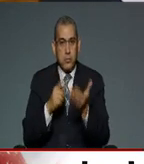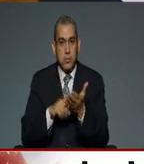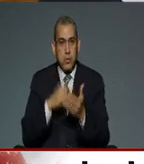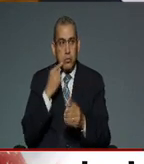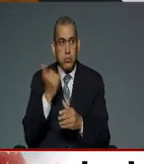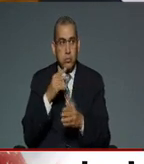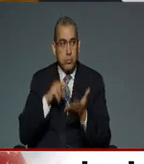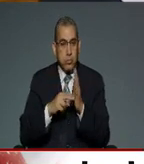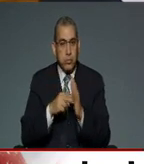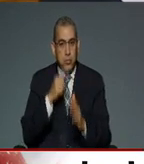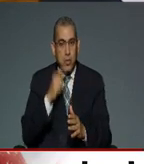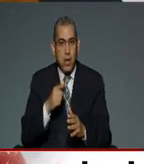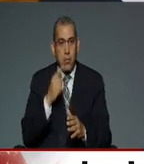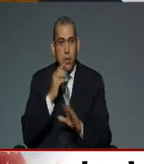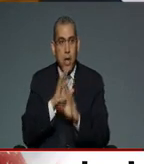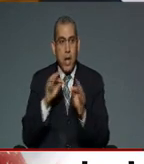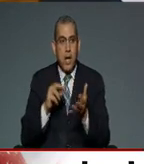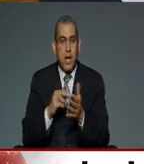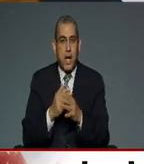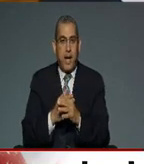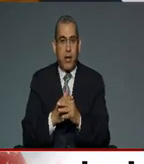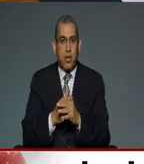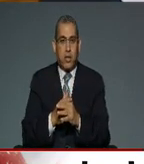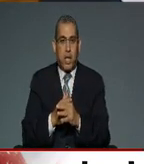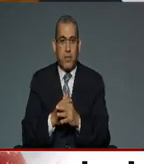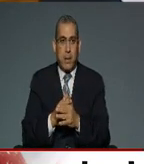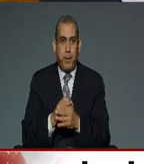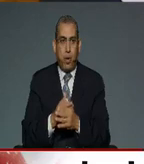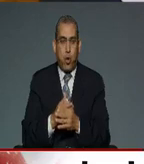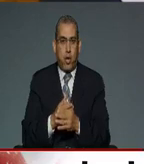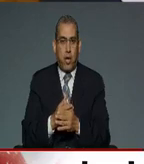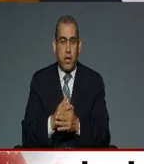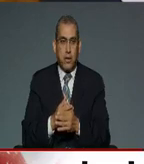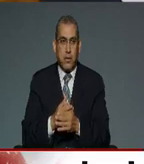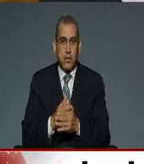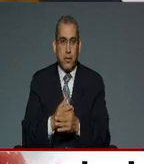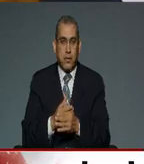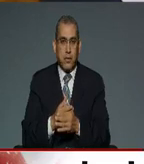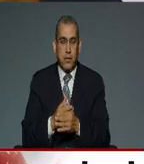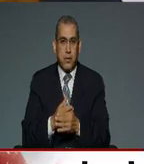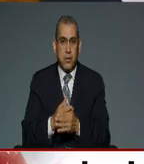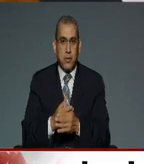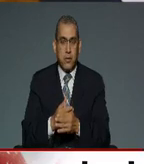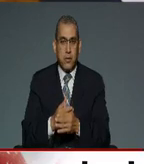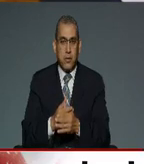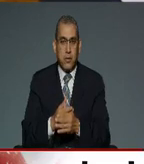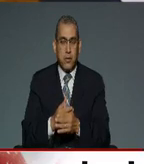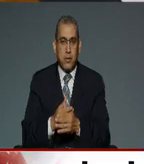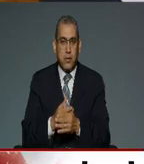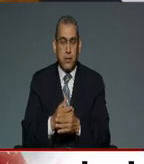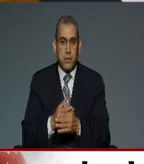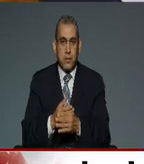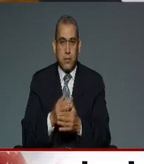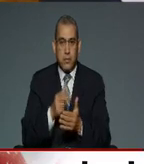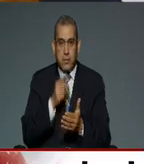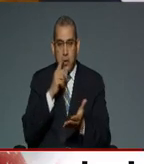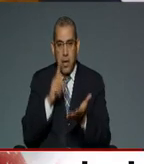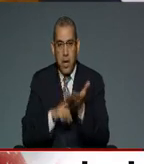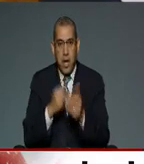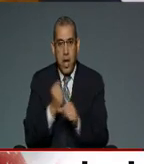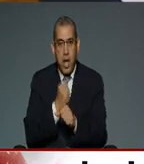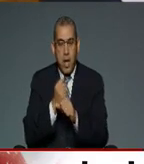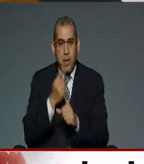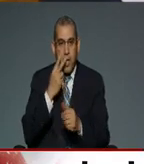صوره ومحاولات تصفيه القضيه الفلسطينيه وضروره وقف استهداف المدنيين وعنف المستوطنين ورفض